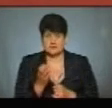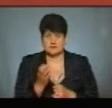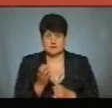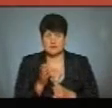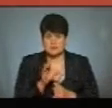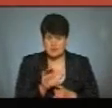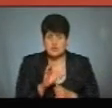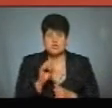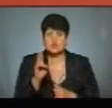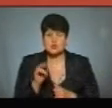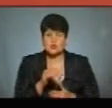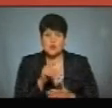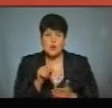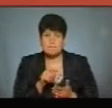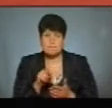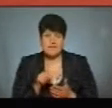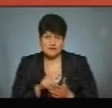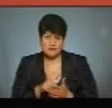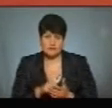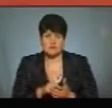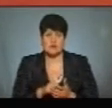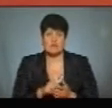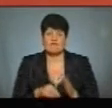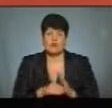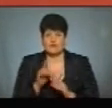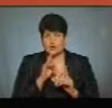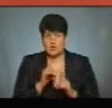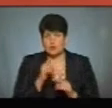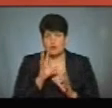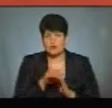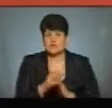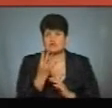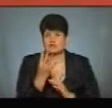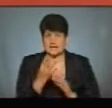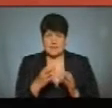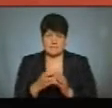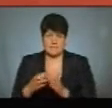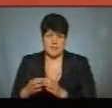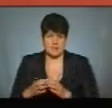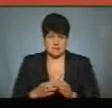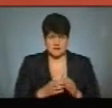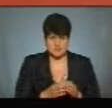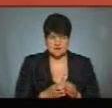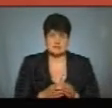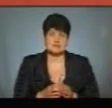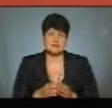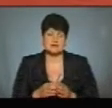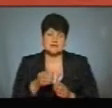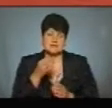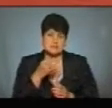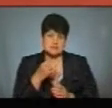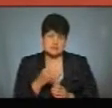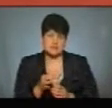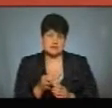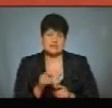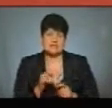останні дані соціологічного опитування. У Верховну Раду можуть прийти лише 4 партії, це сказав соціолог із Центру соціальних моніторинг